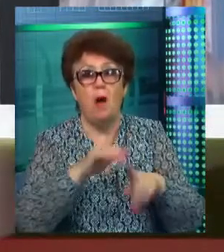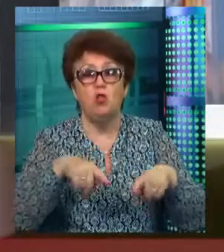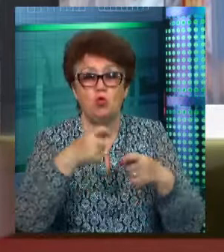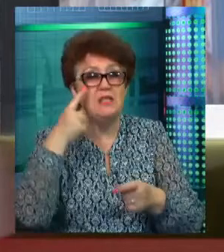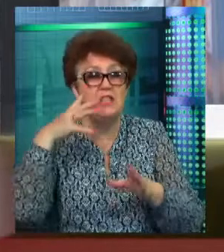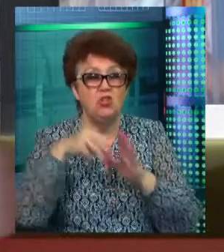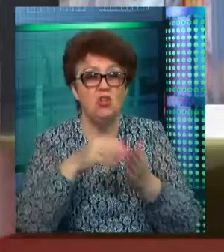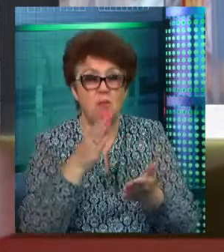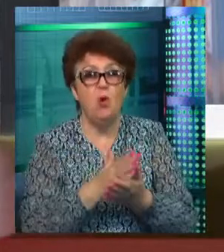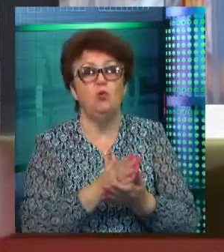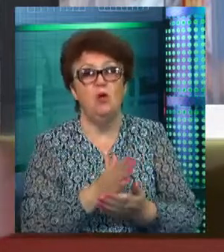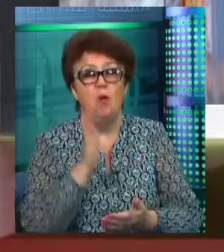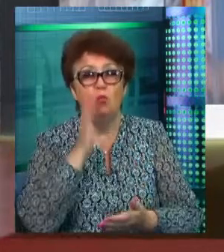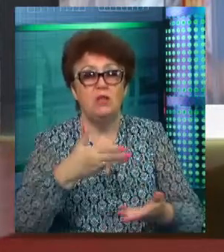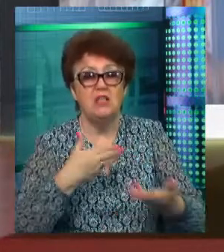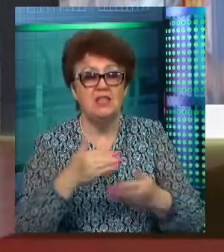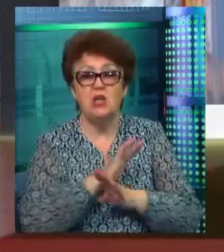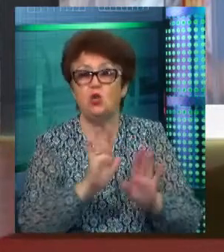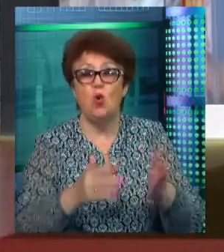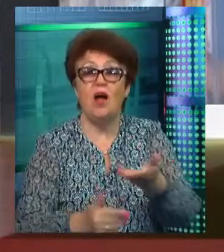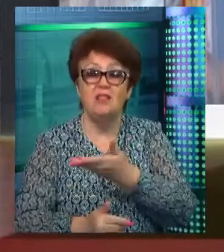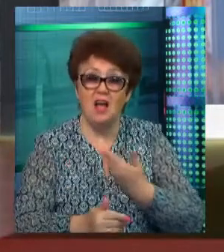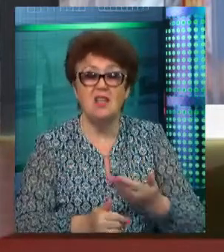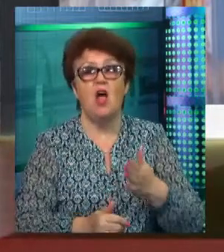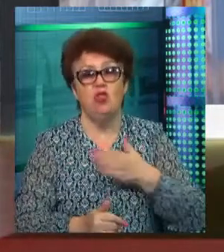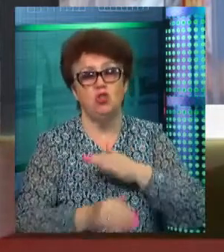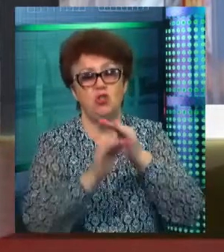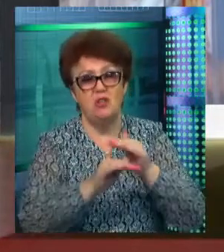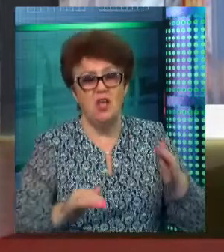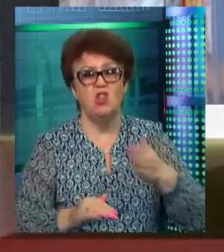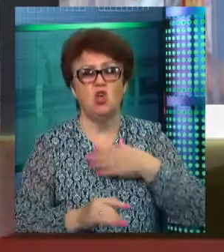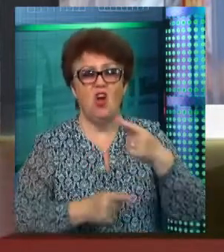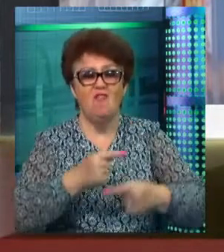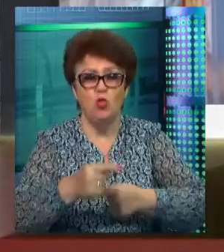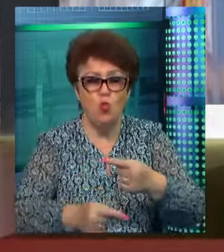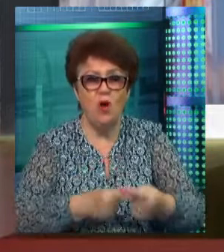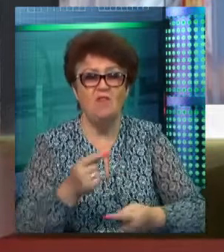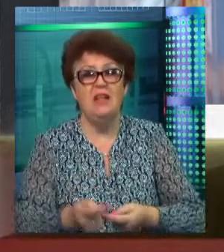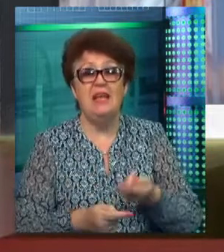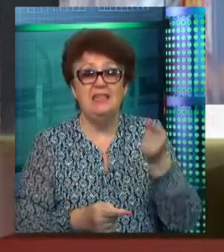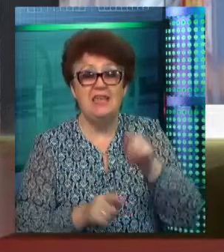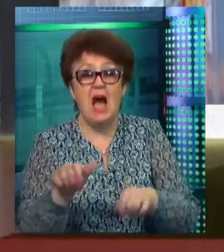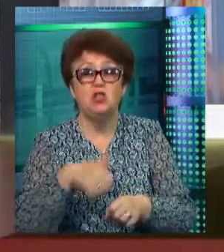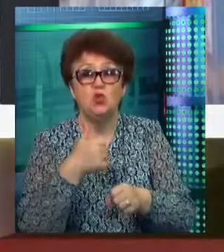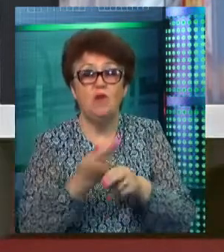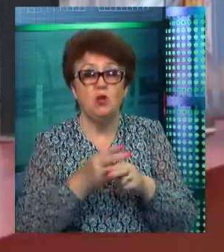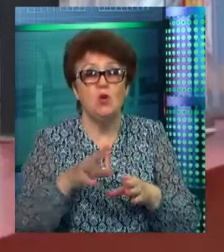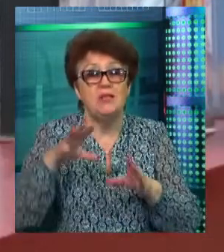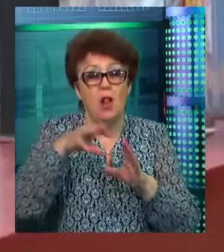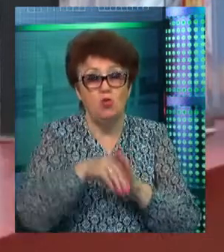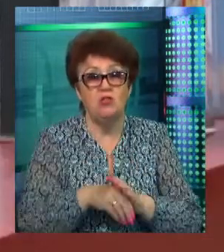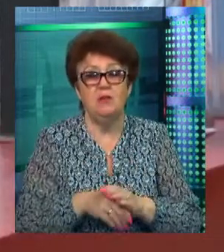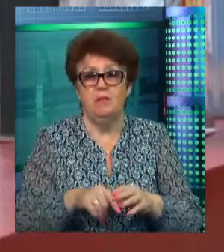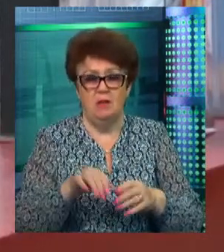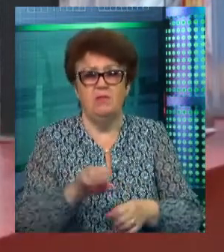они будут касаться не только нас самих это будет касаться наших детей и наших внуков потому что те основы которые там заложены они